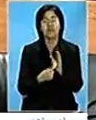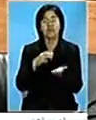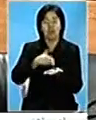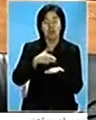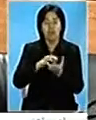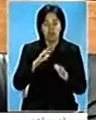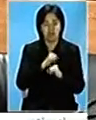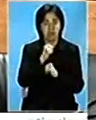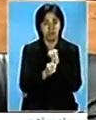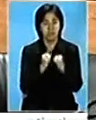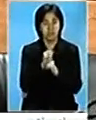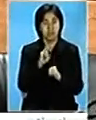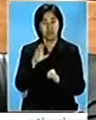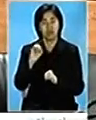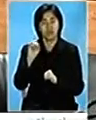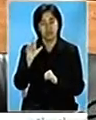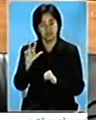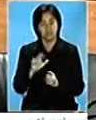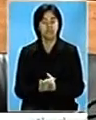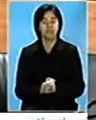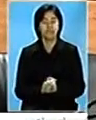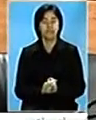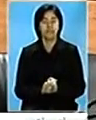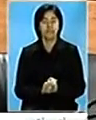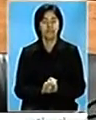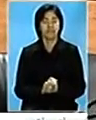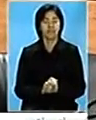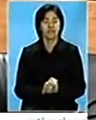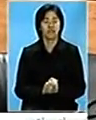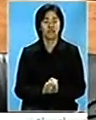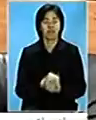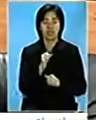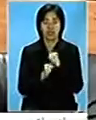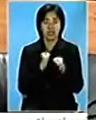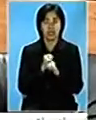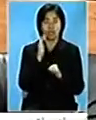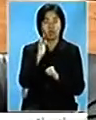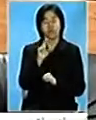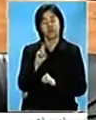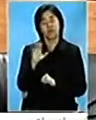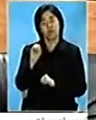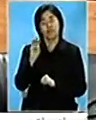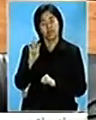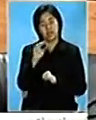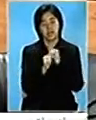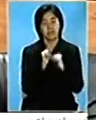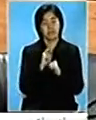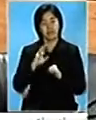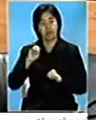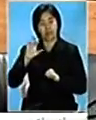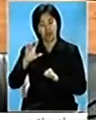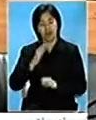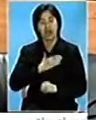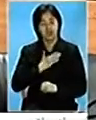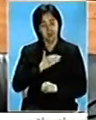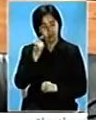ำปี2553ก็ตามแต่ว่าอีกปีถัดไป54นะครับหรือ55ผมหวังอย่างยิ่